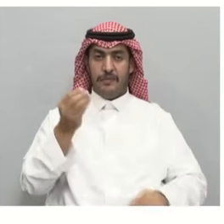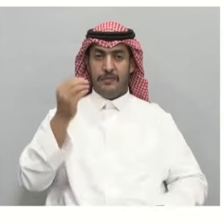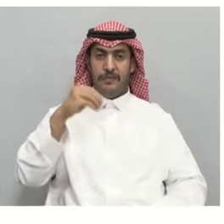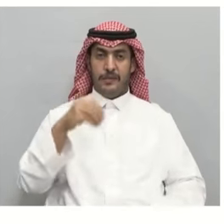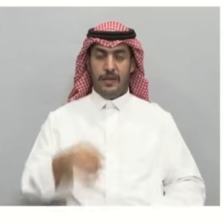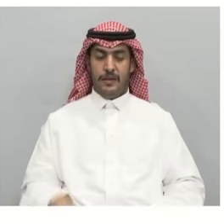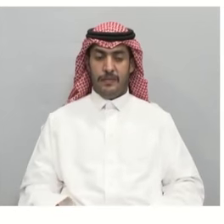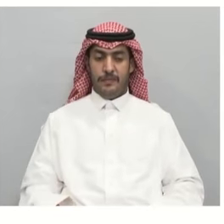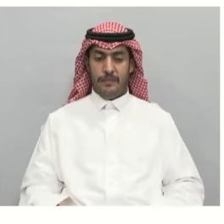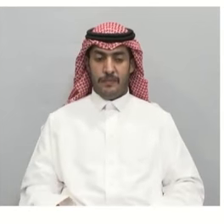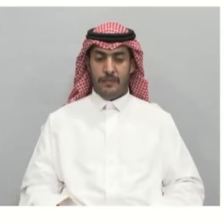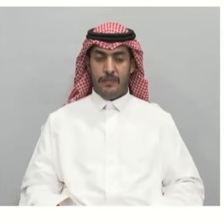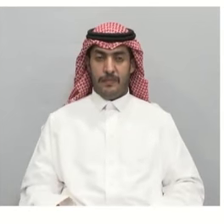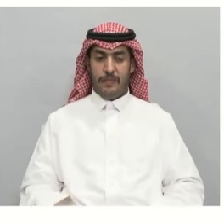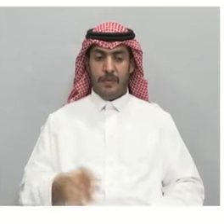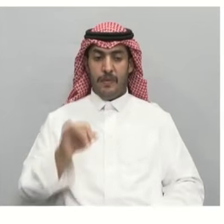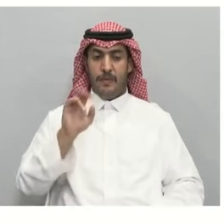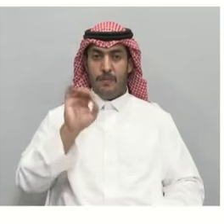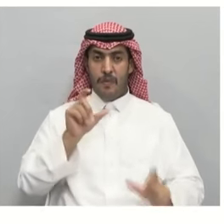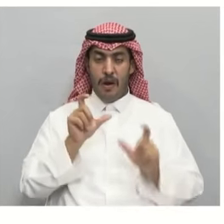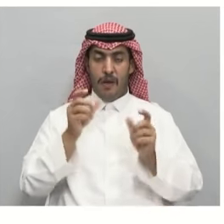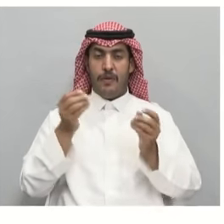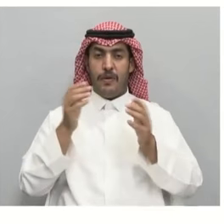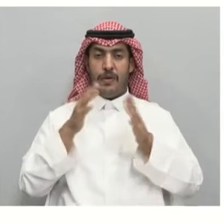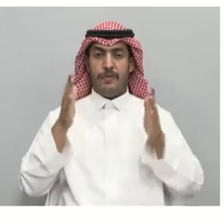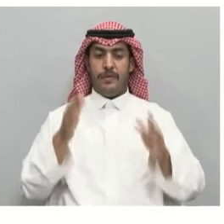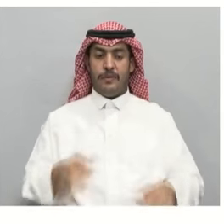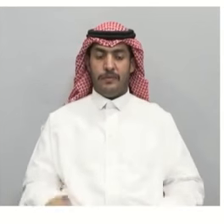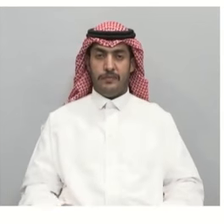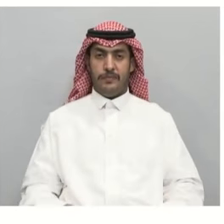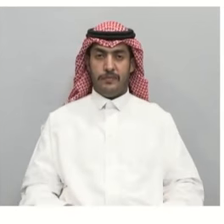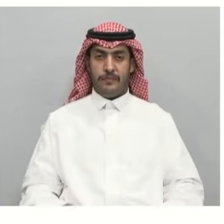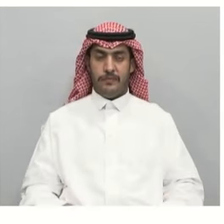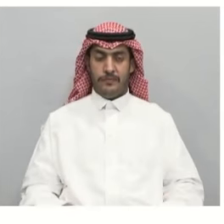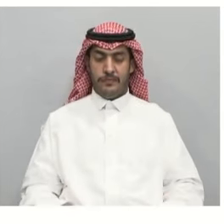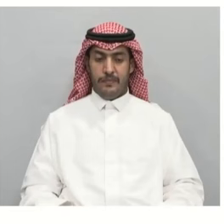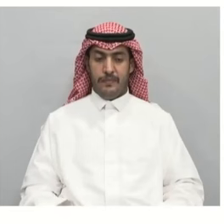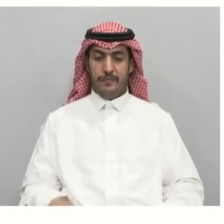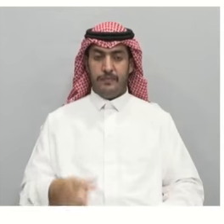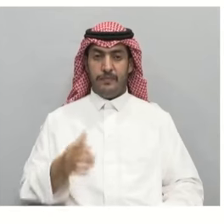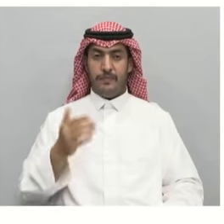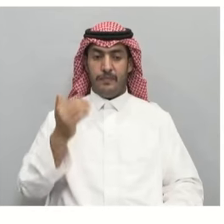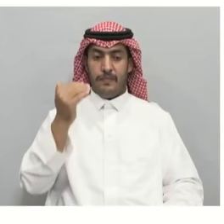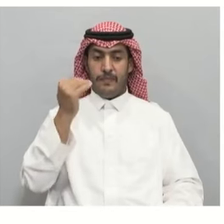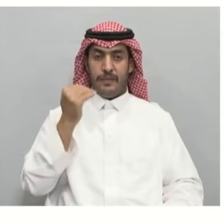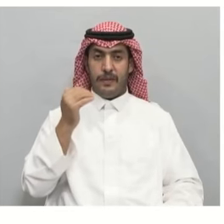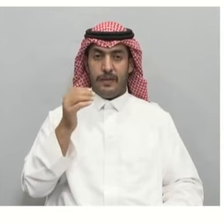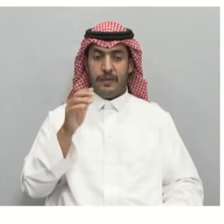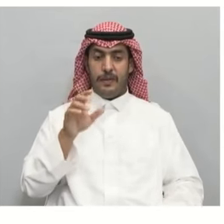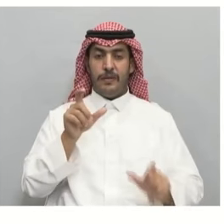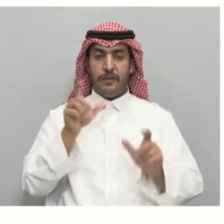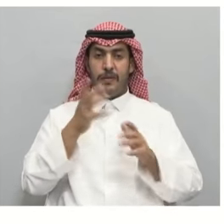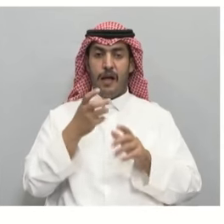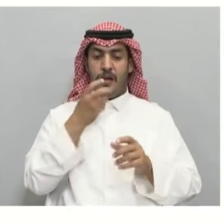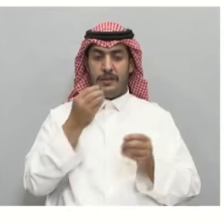فاذا مقاومته كبيره جدا ولان مقاومته كبيره فانه يسخ لدرجه كافيه